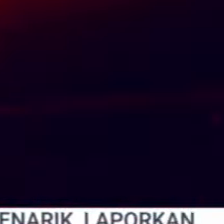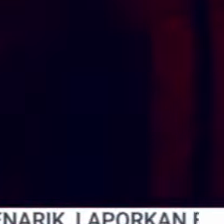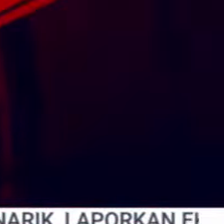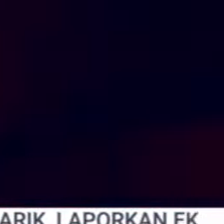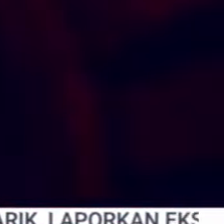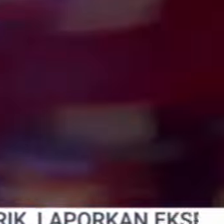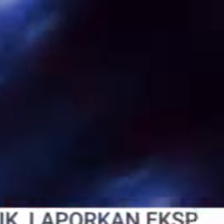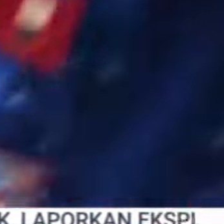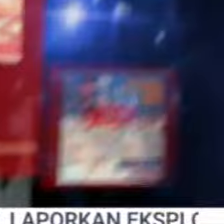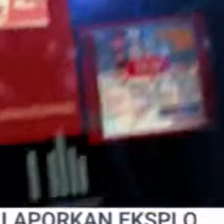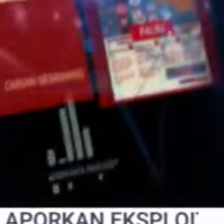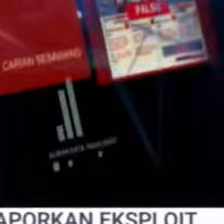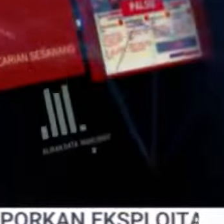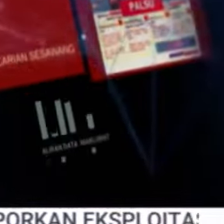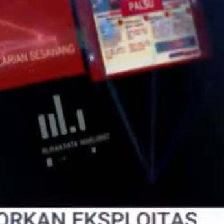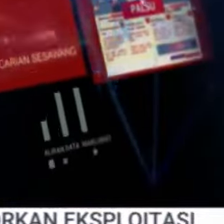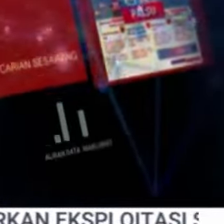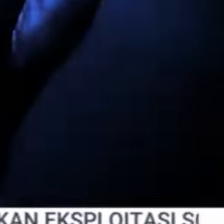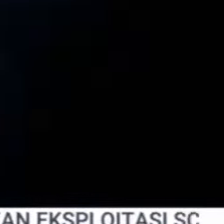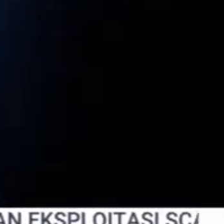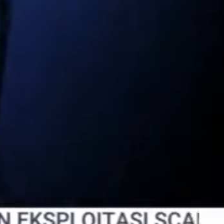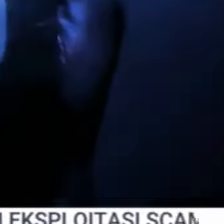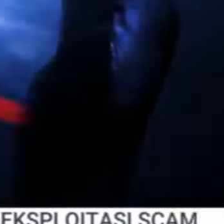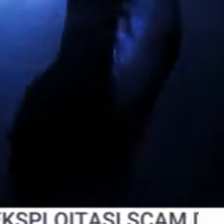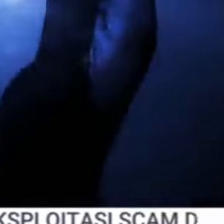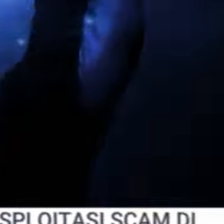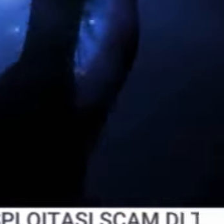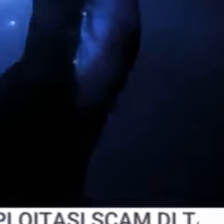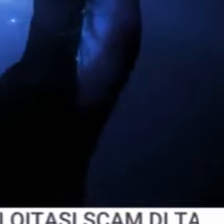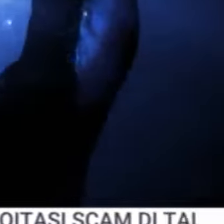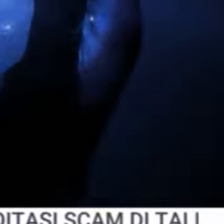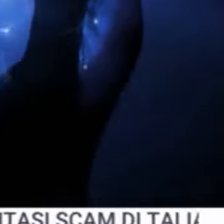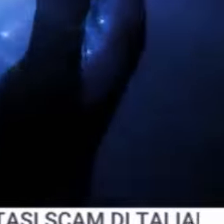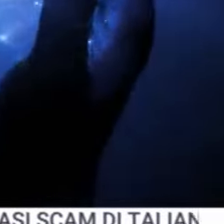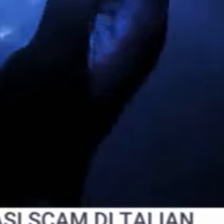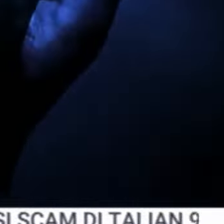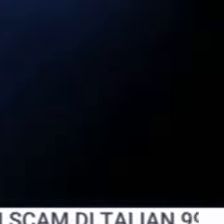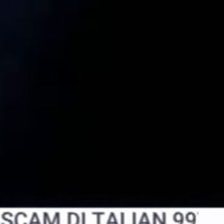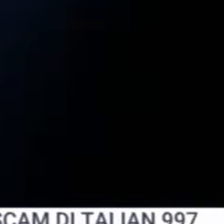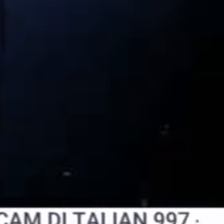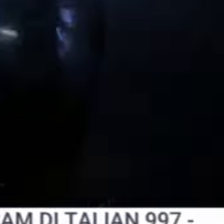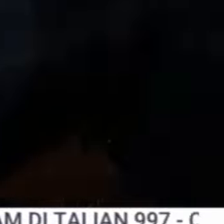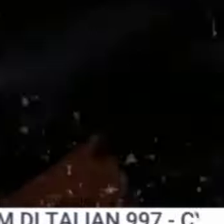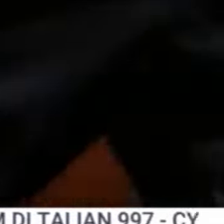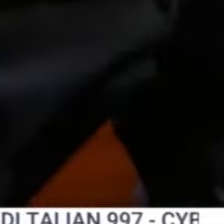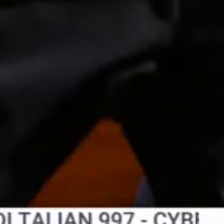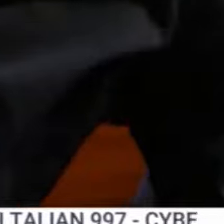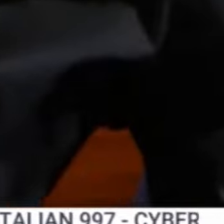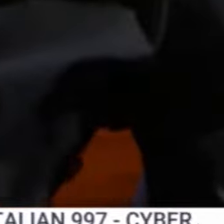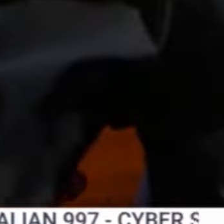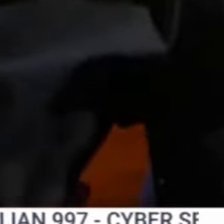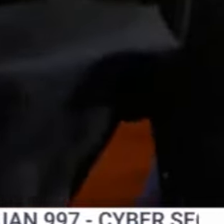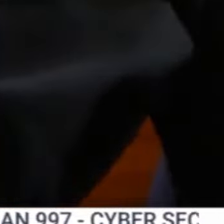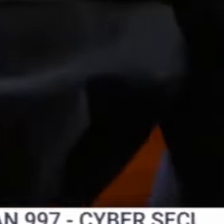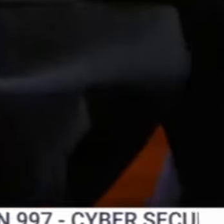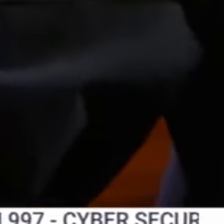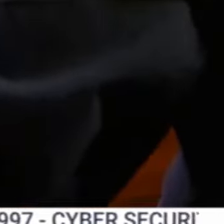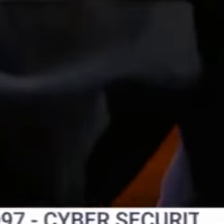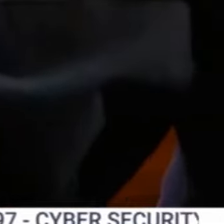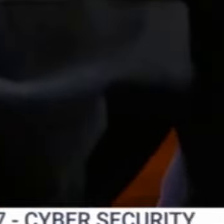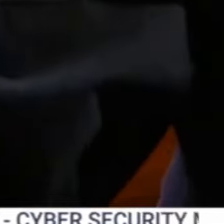rakyat dan negara sebaran penyebaran berita palsu akan dikenakan tindakan undang-undang seperti tahu